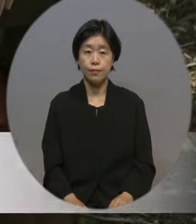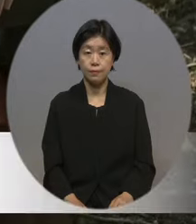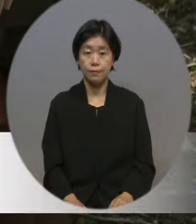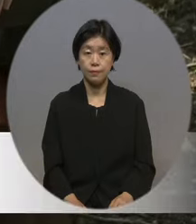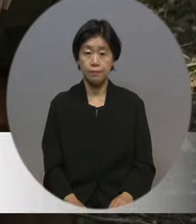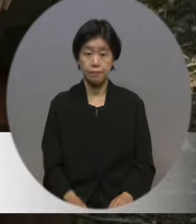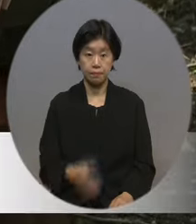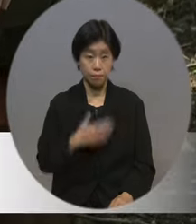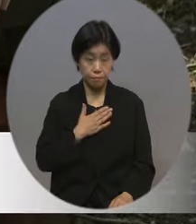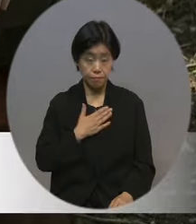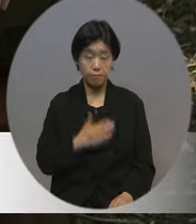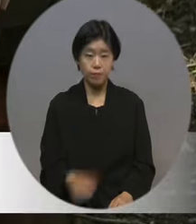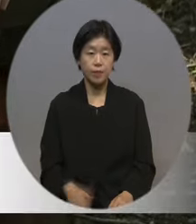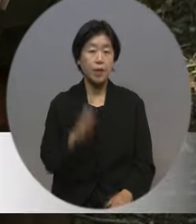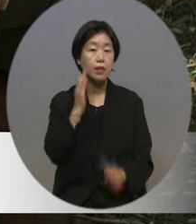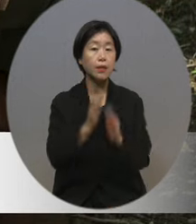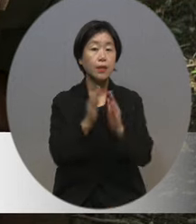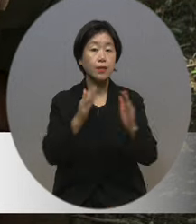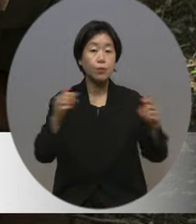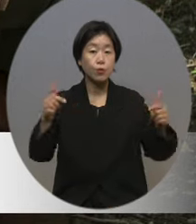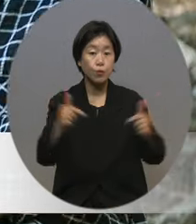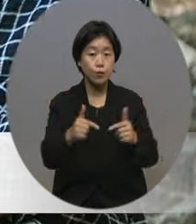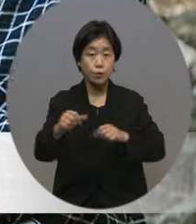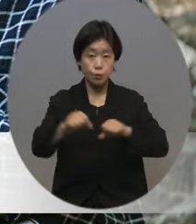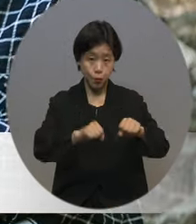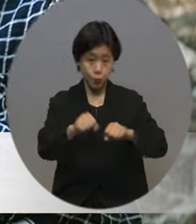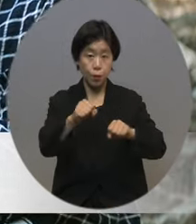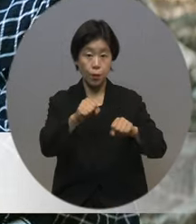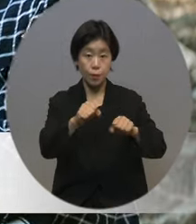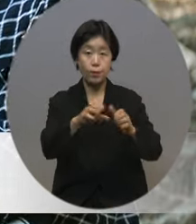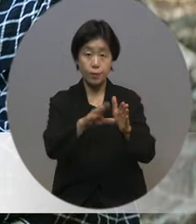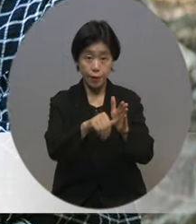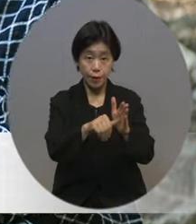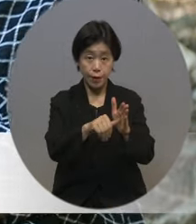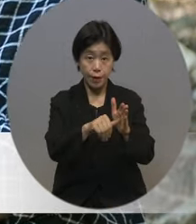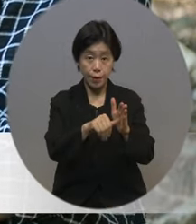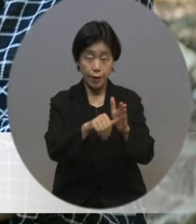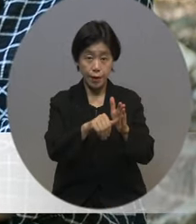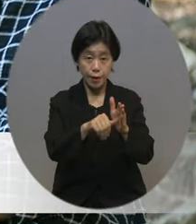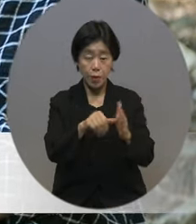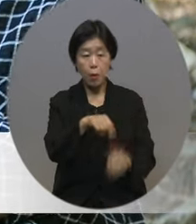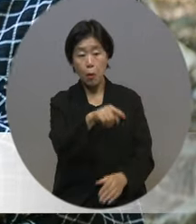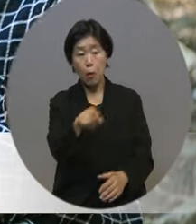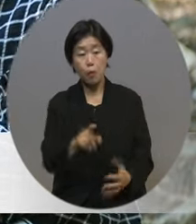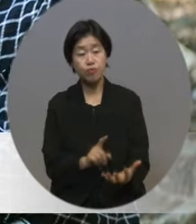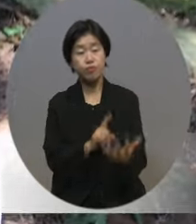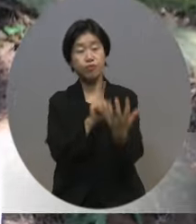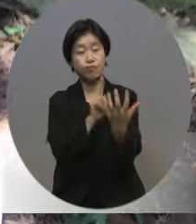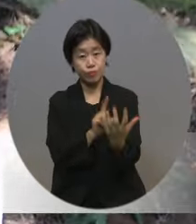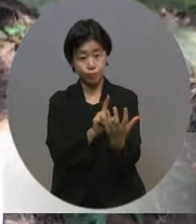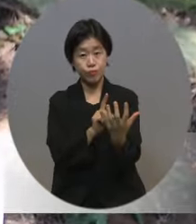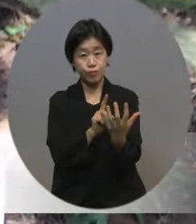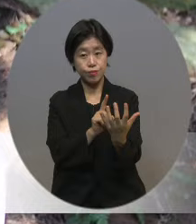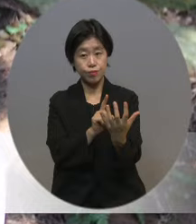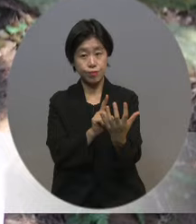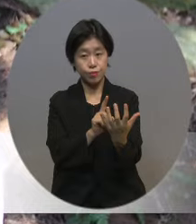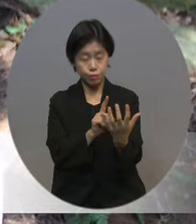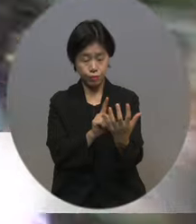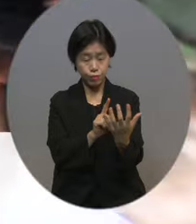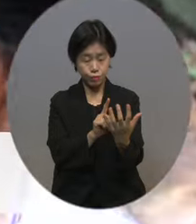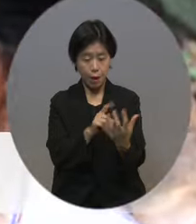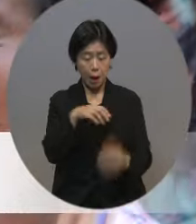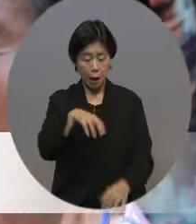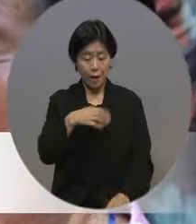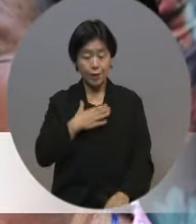제가 산림 치유 활동을 하면서 그 대상자하고 서로 이렇게 연주를